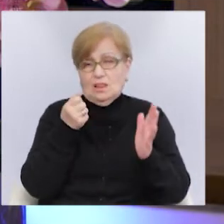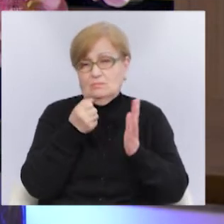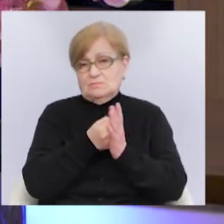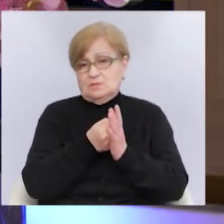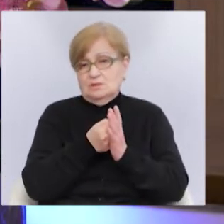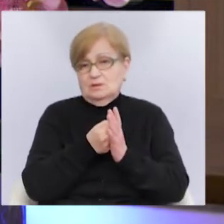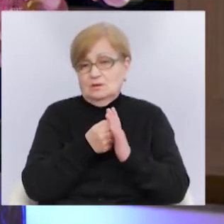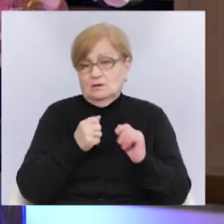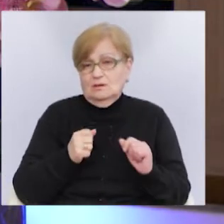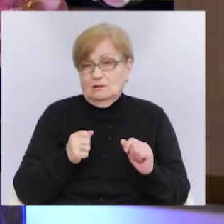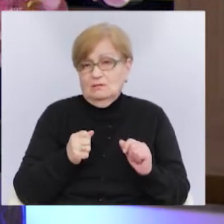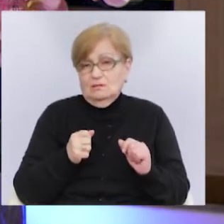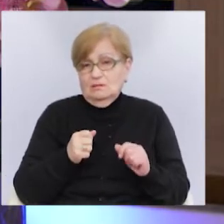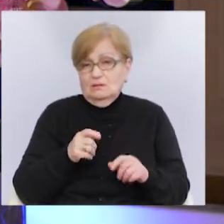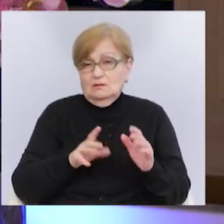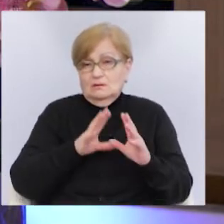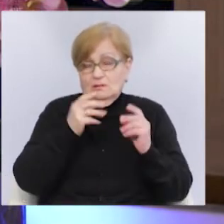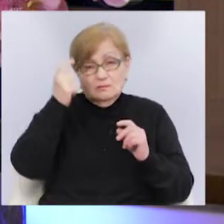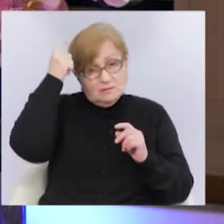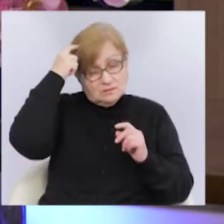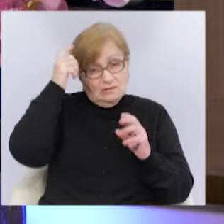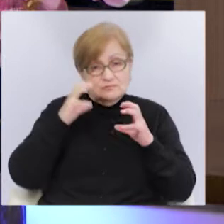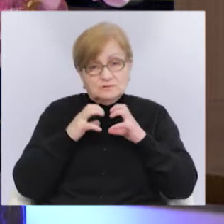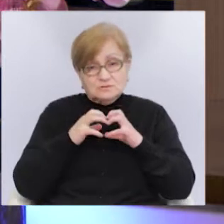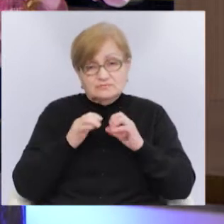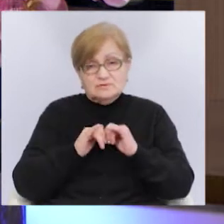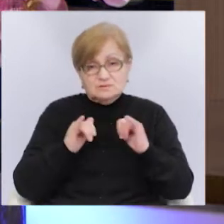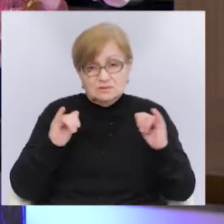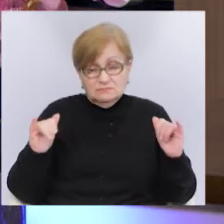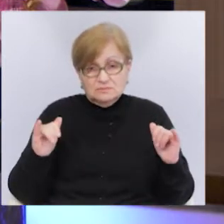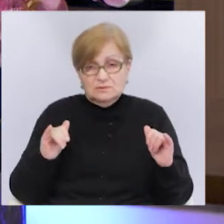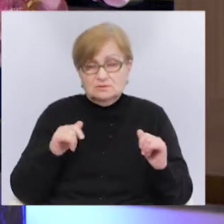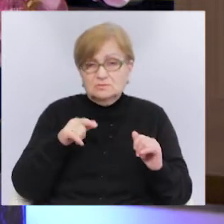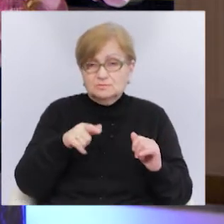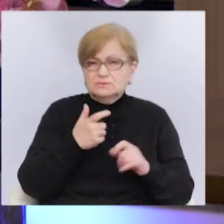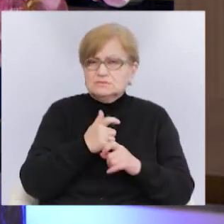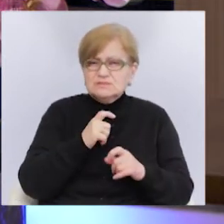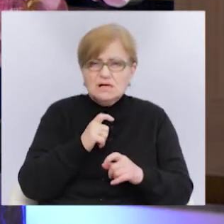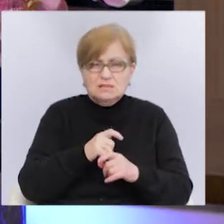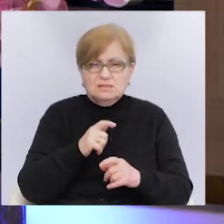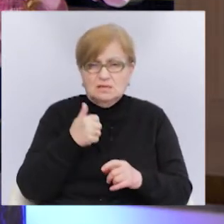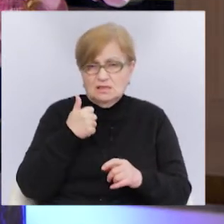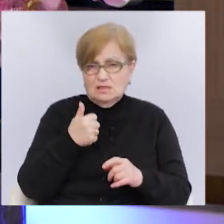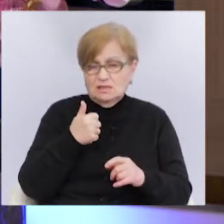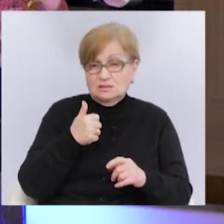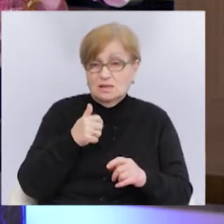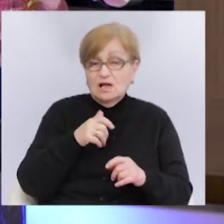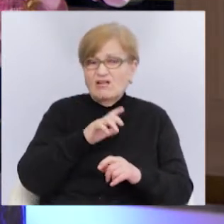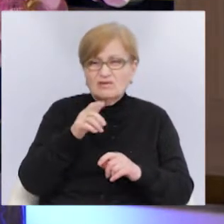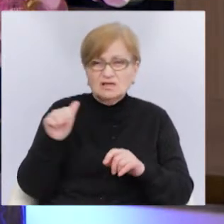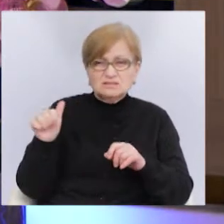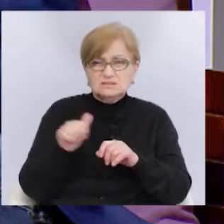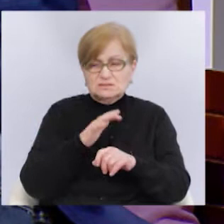ასაკი. ანუ საერთოდ თავის ტვინის განვითარებისთვის არის ეს ყველაზე სენსიტიური ასაკი. ყველაზე სწრაფად ადამიანის თავის